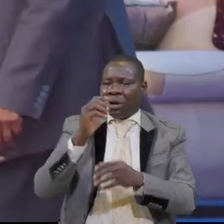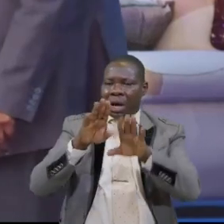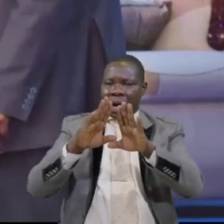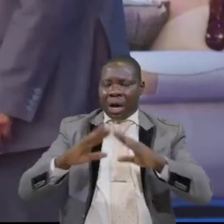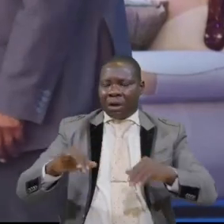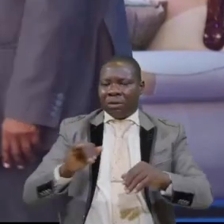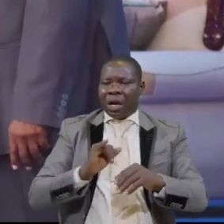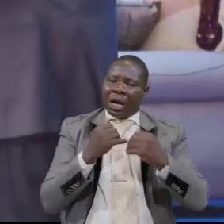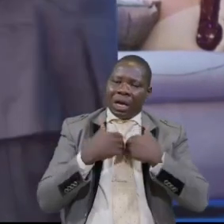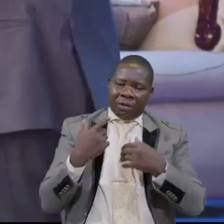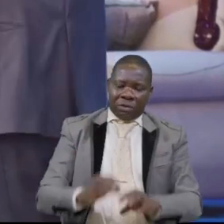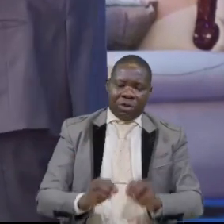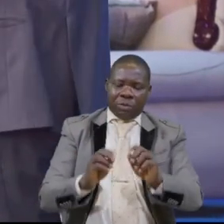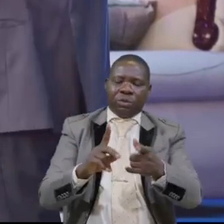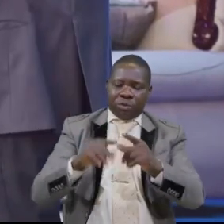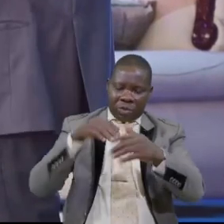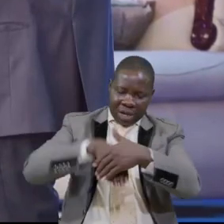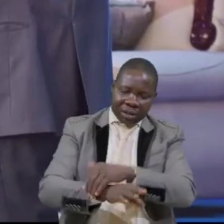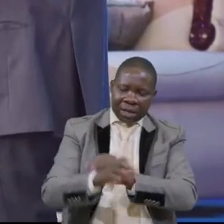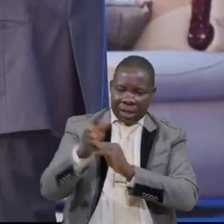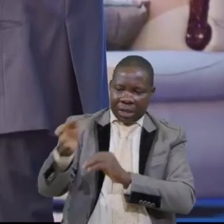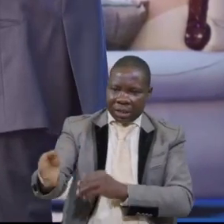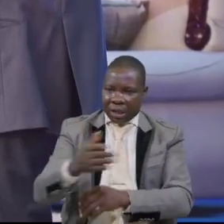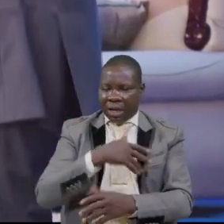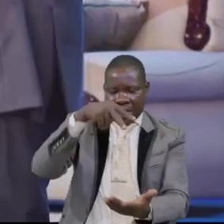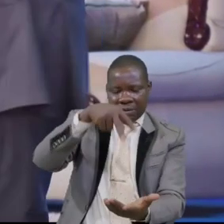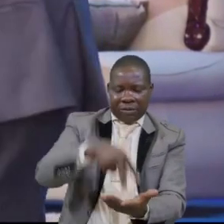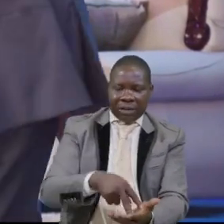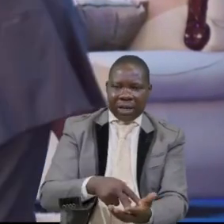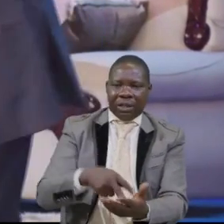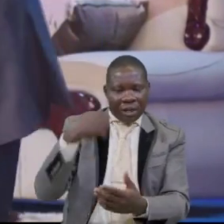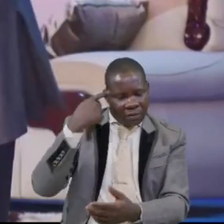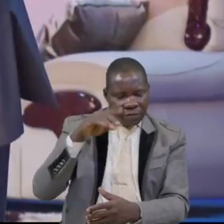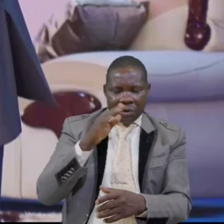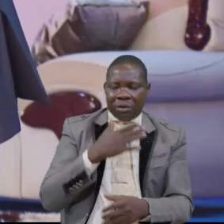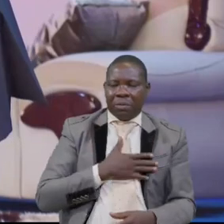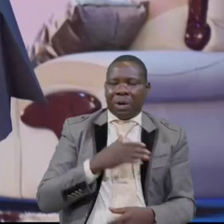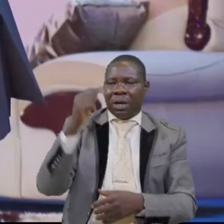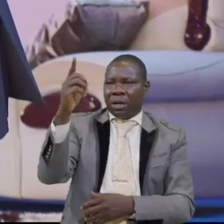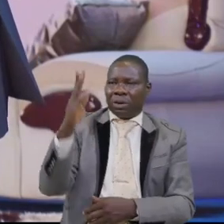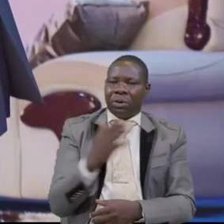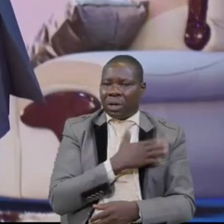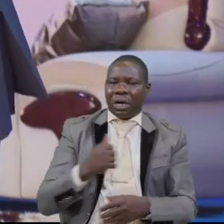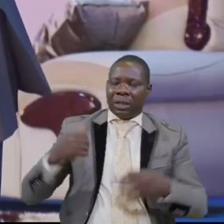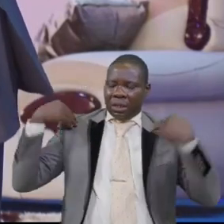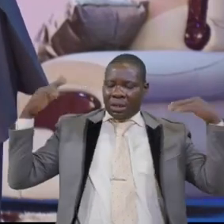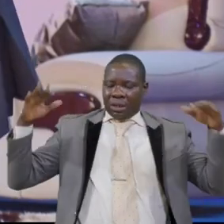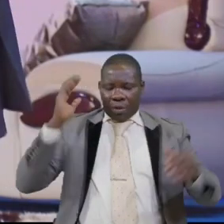Le privilège d'entrer là-bas et de tenir pour mon Dieu.